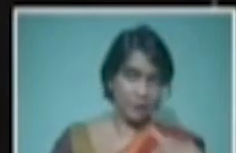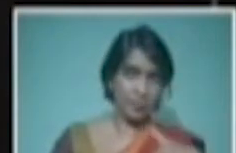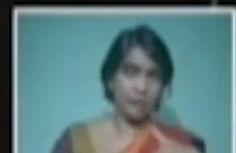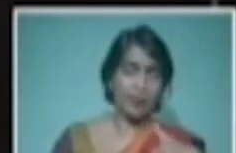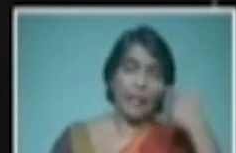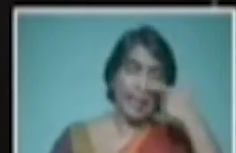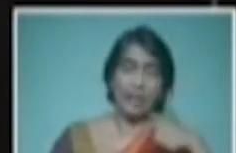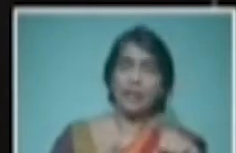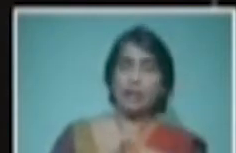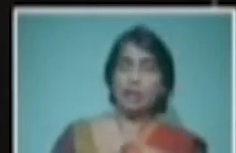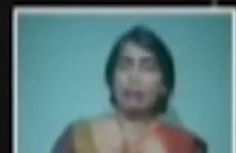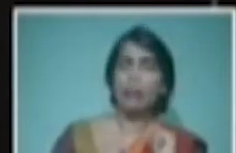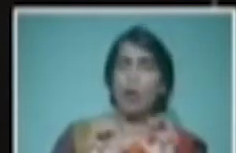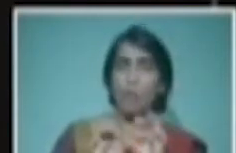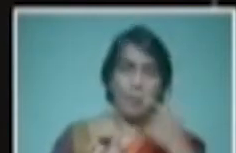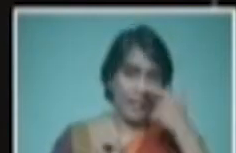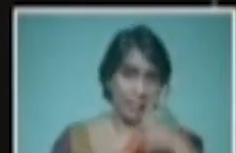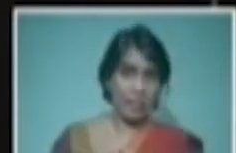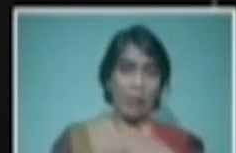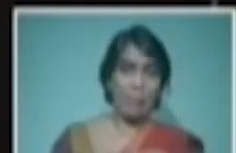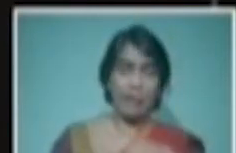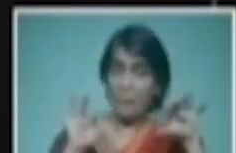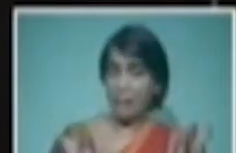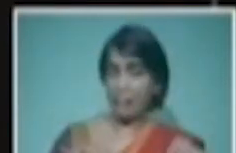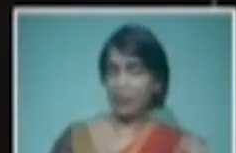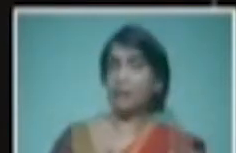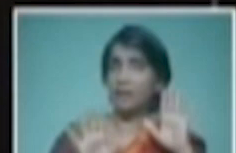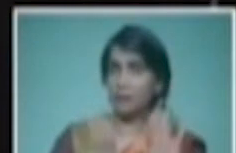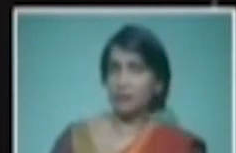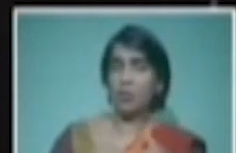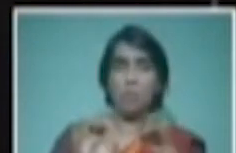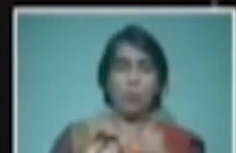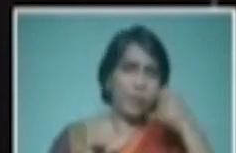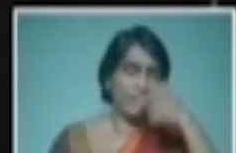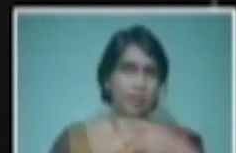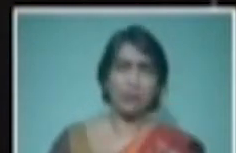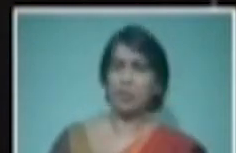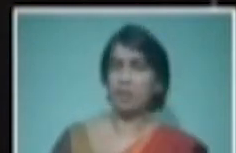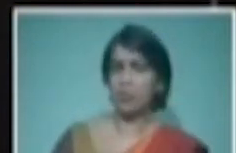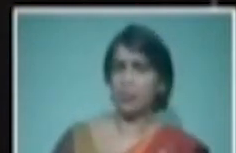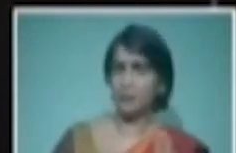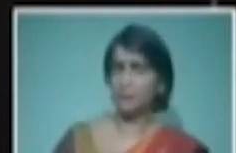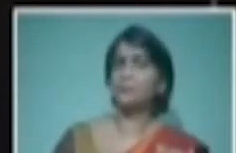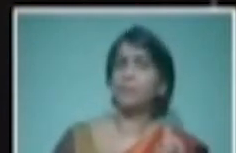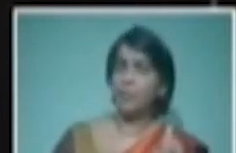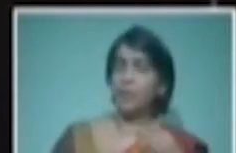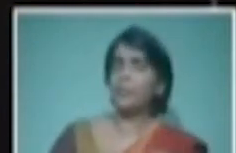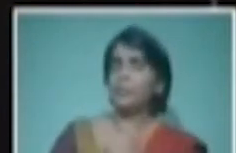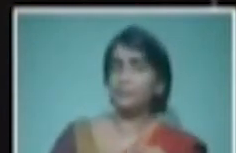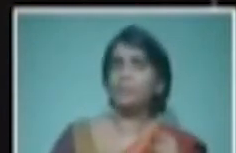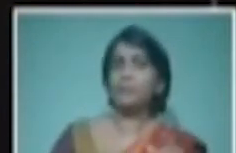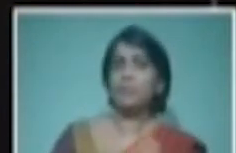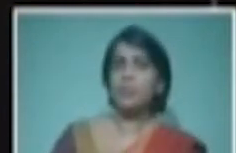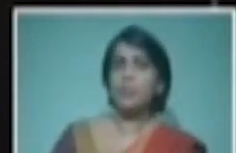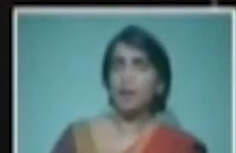ඉන්ධනයක් ලෙස භූමි තෙල් භාවිත කරනු ලැබේ එහෙත් පවතින භූමි තෙල් හිඟිය මත සමග ඇතම් කර්මාන්තකරුවන් ගෑස්